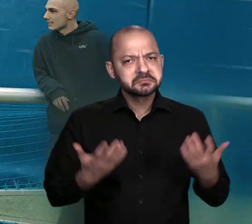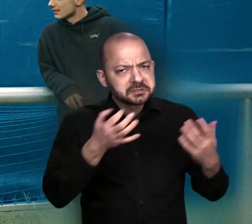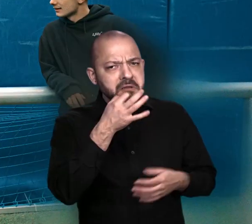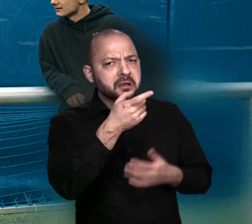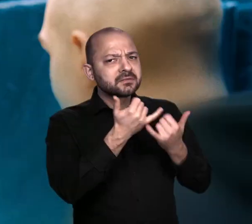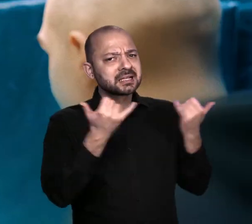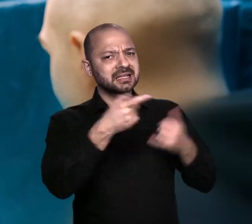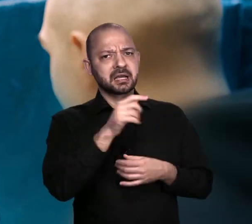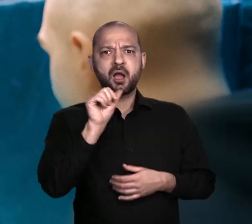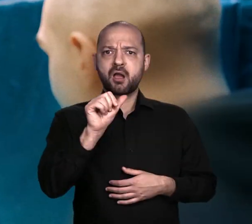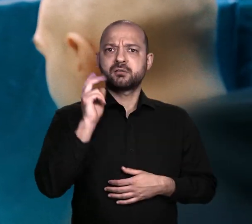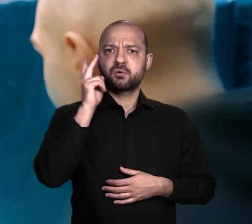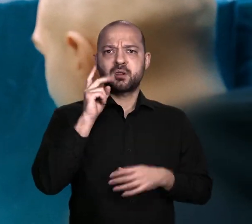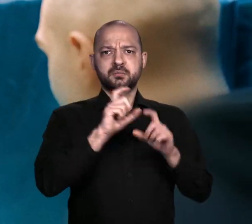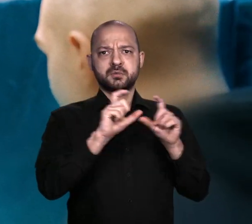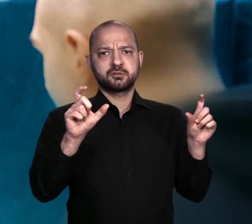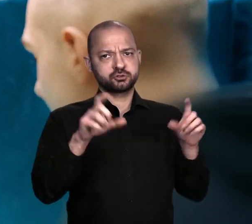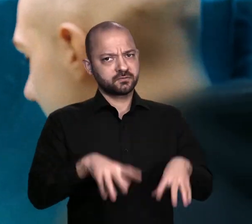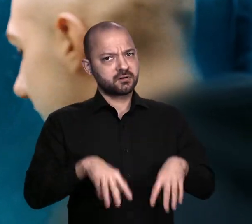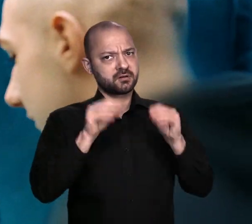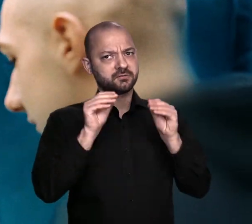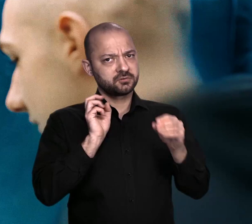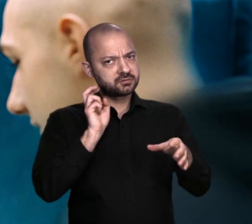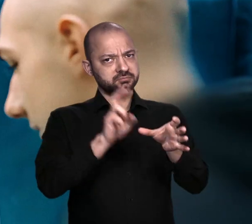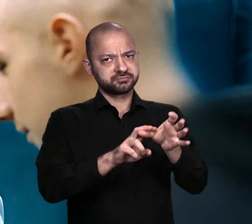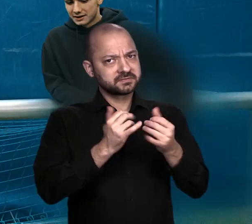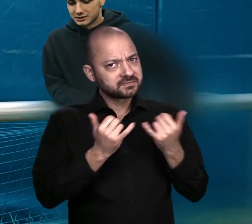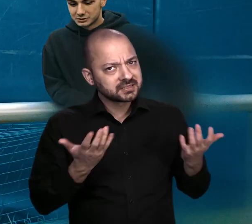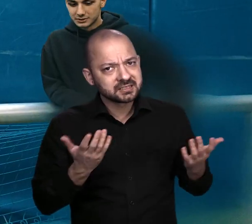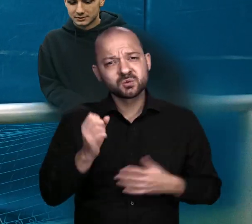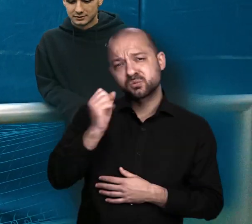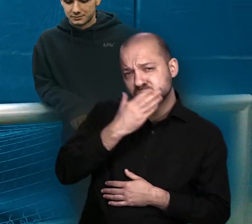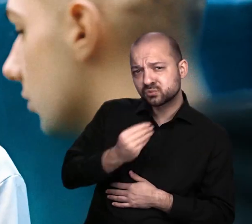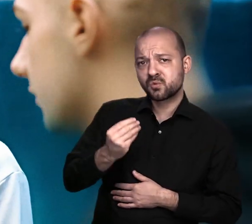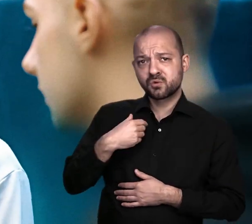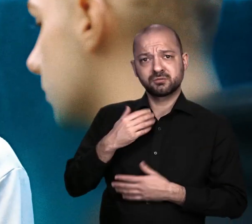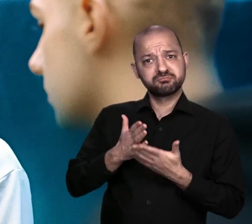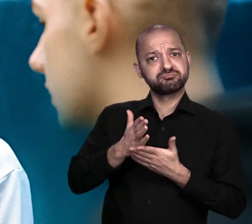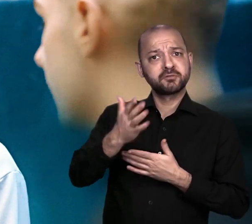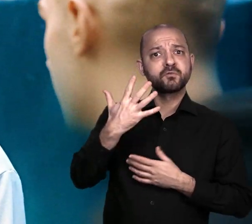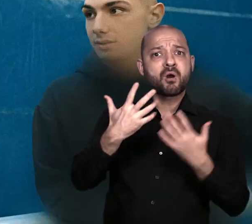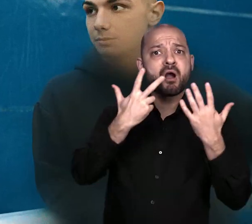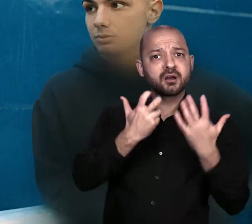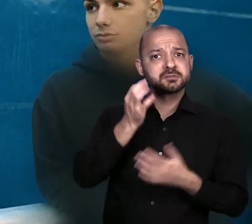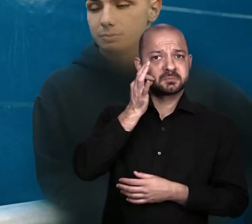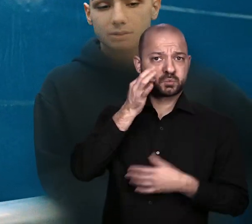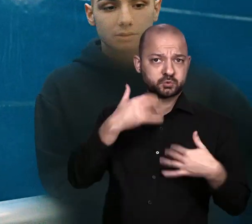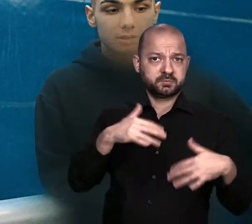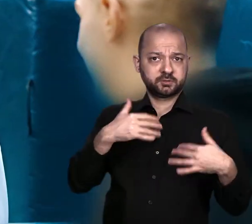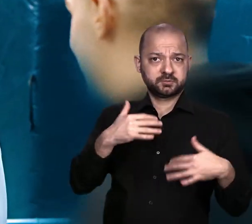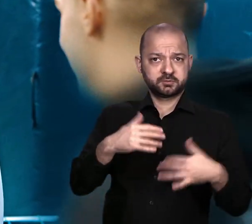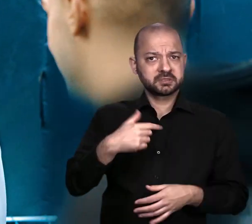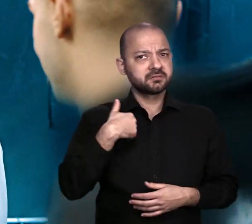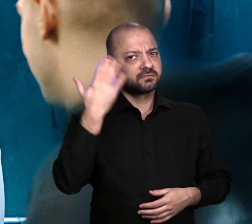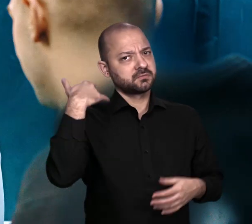Wie war es für dich, dein A-Nationalmannschaftsdebüt zu geben für die Türkei? War halt schön. Ich durfte sozusagen 85 Minuten spielen.